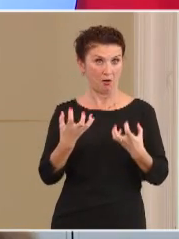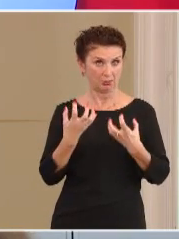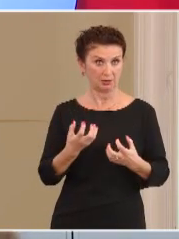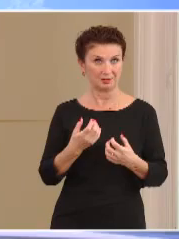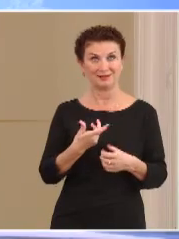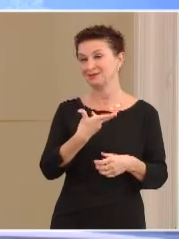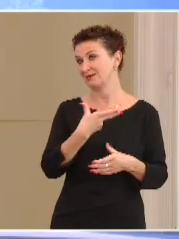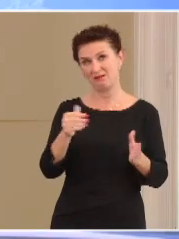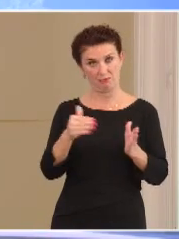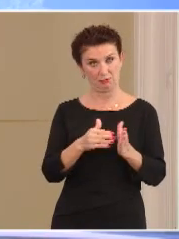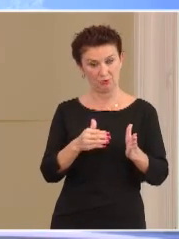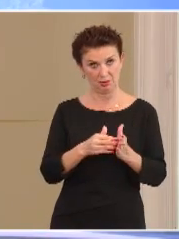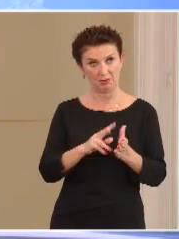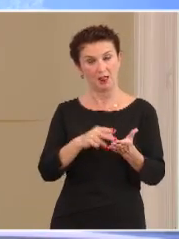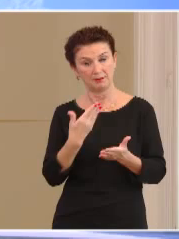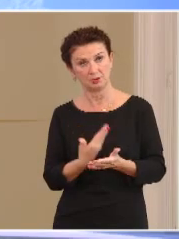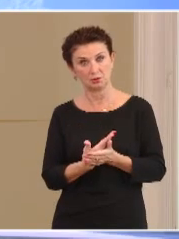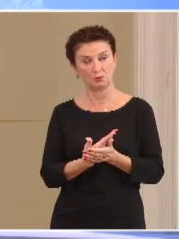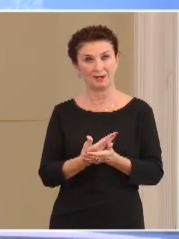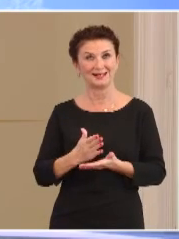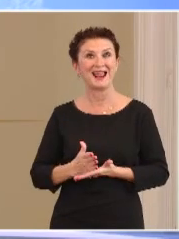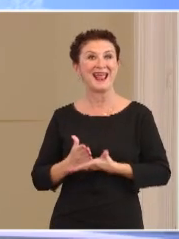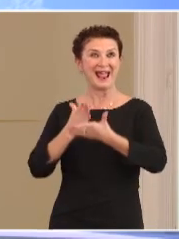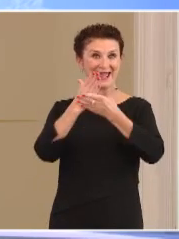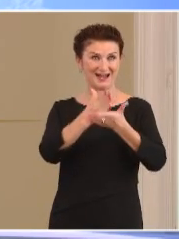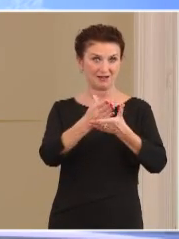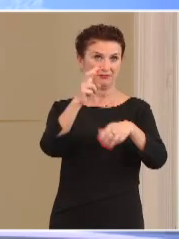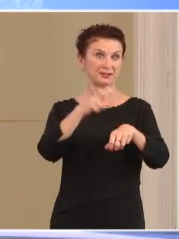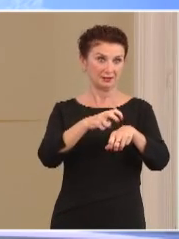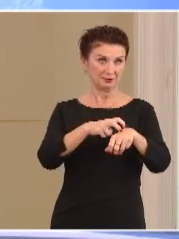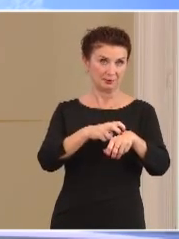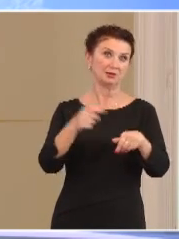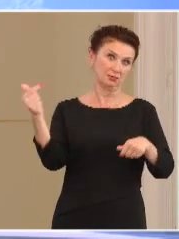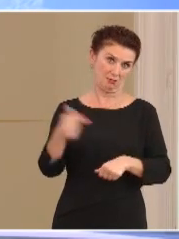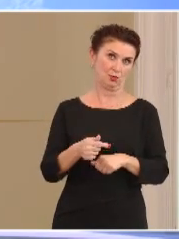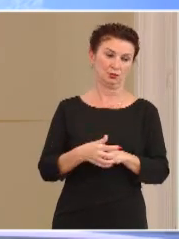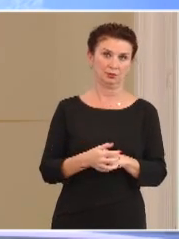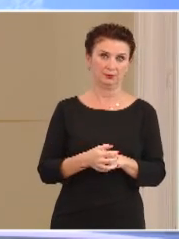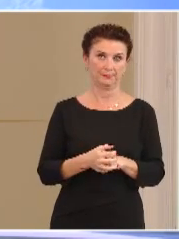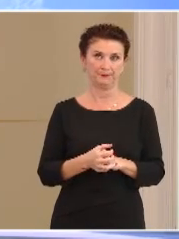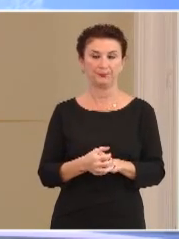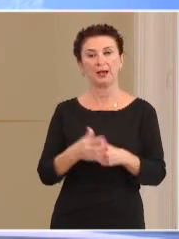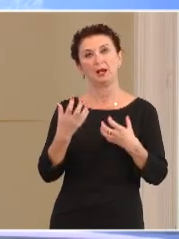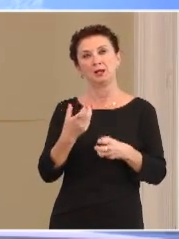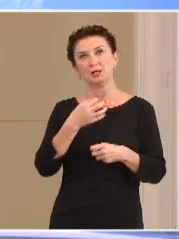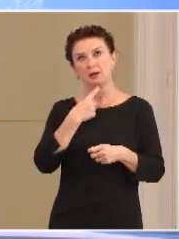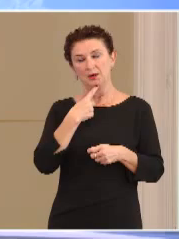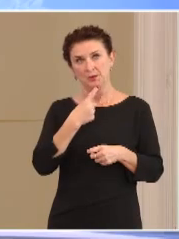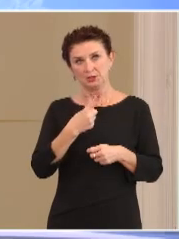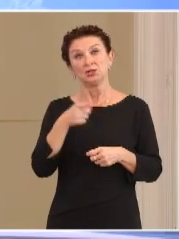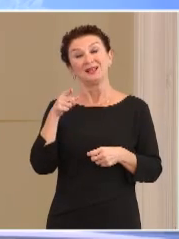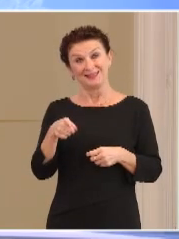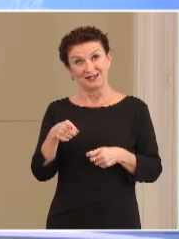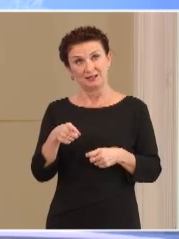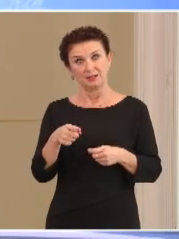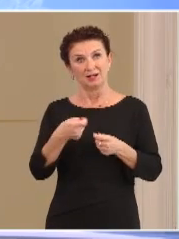Zacznę od drugiego pytania. Rozwiązania prawne, o których pan mówi, były inicjatywą poselską.